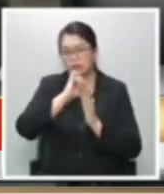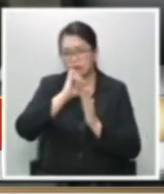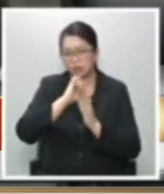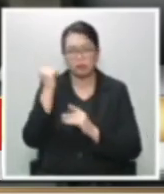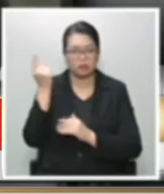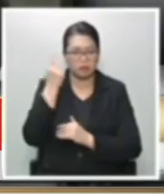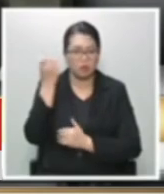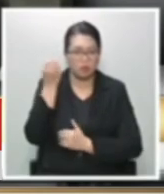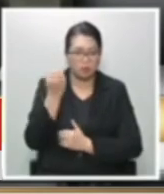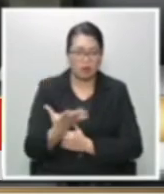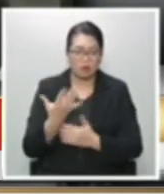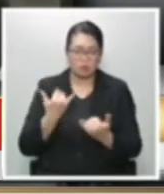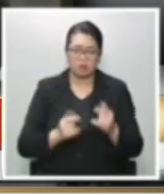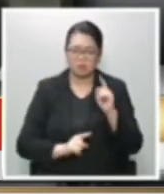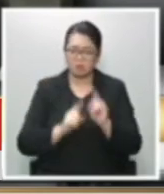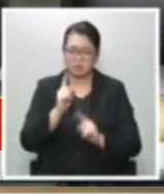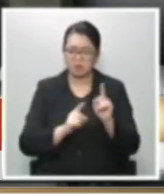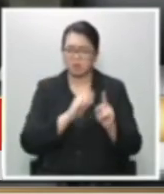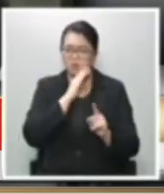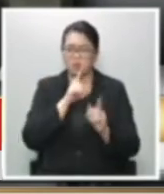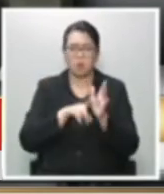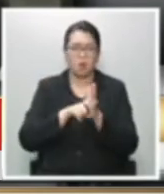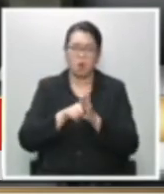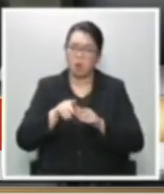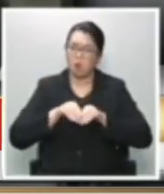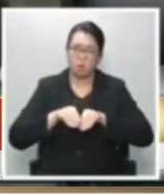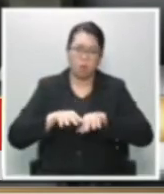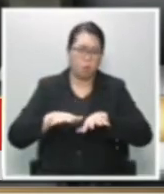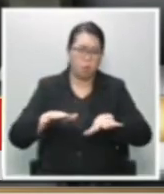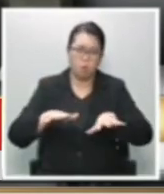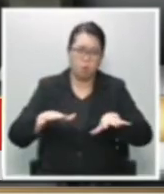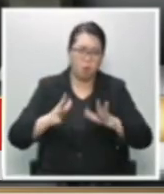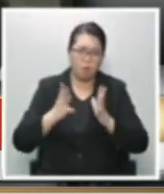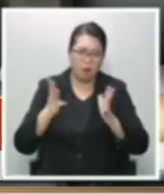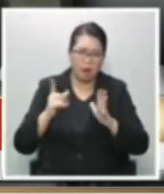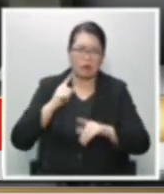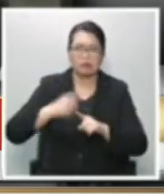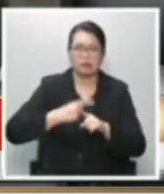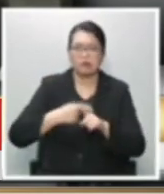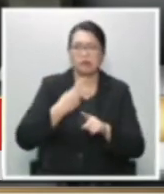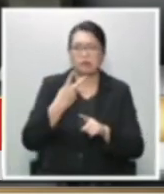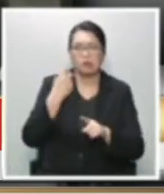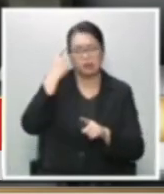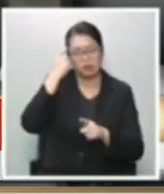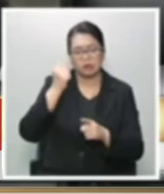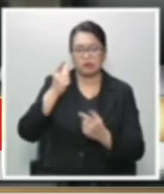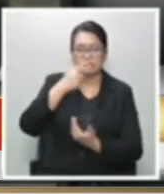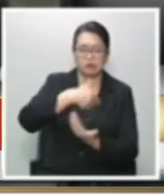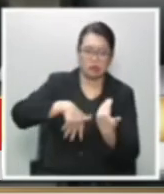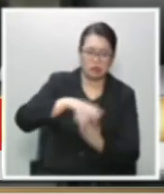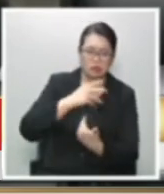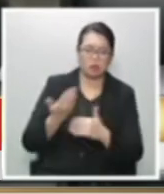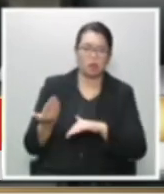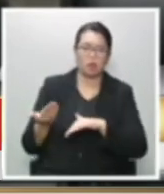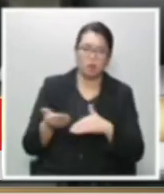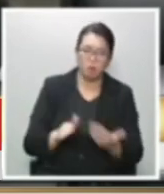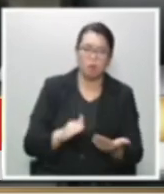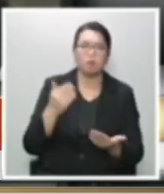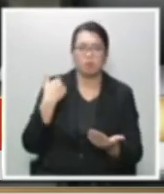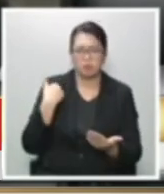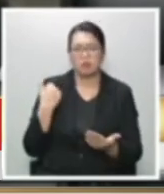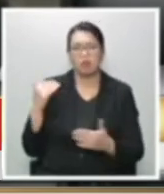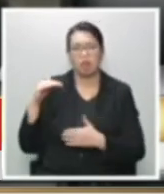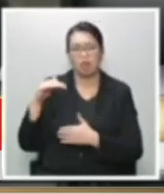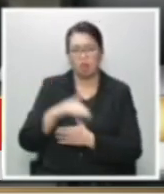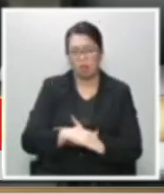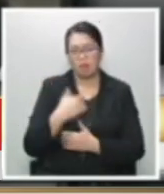มีการประเมินว่าหากการระบาดของโรคนี้ยืดเยื้อกว่า2เดือนจะชดอัตราการเจริญเติบโตของผลิตภัณฑ์มวลรวมในประเทศ